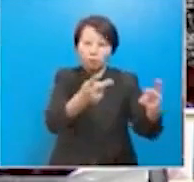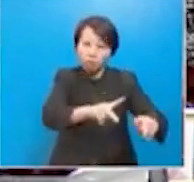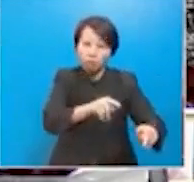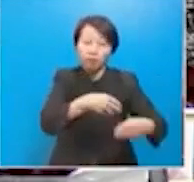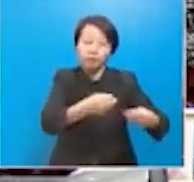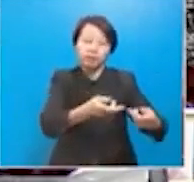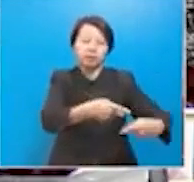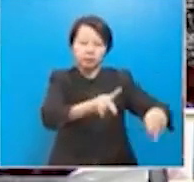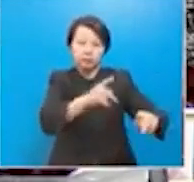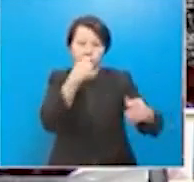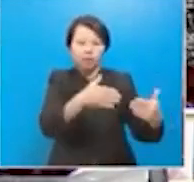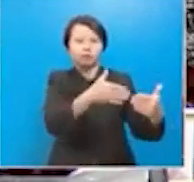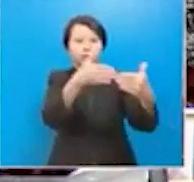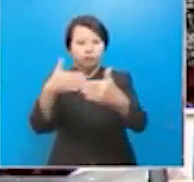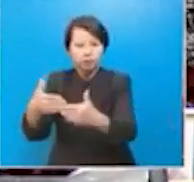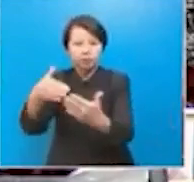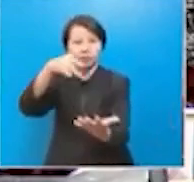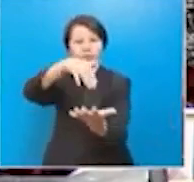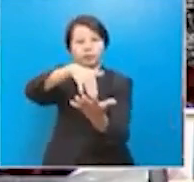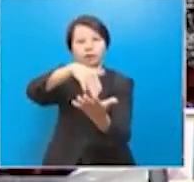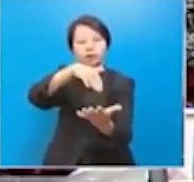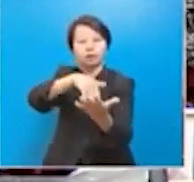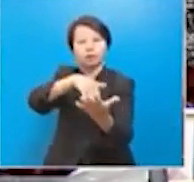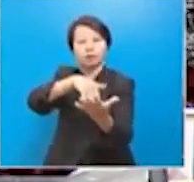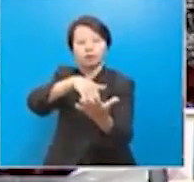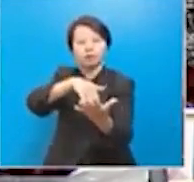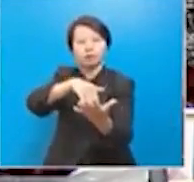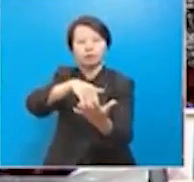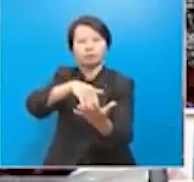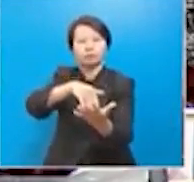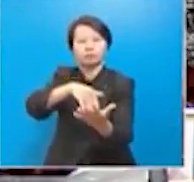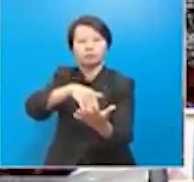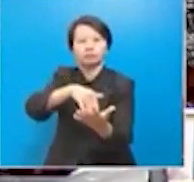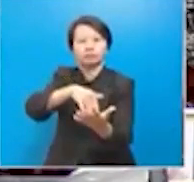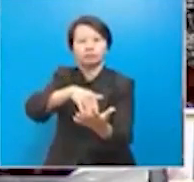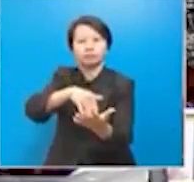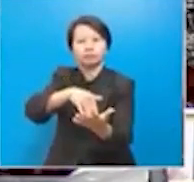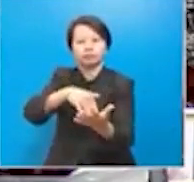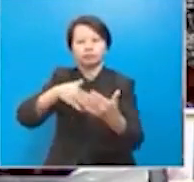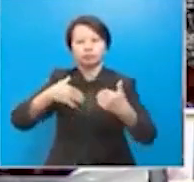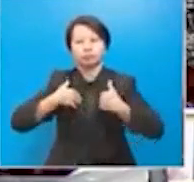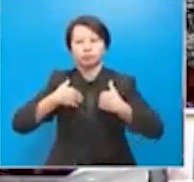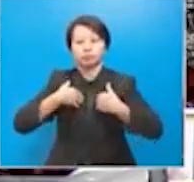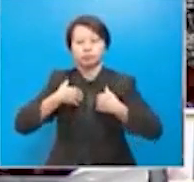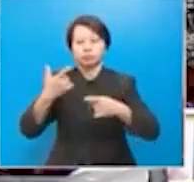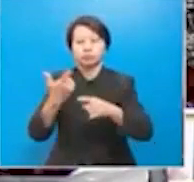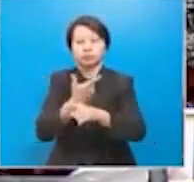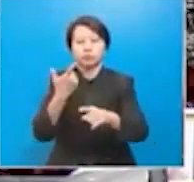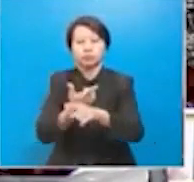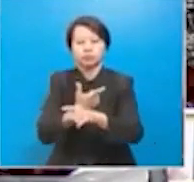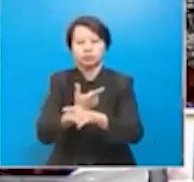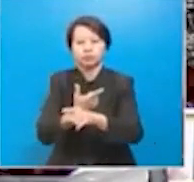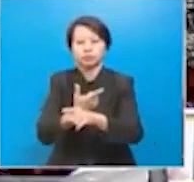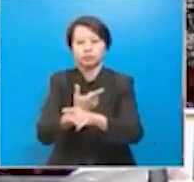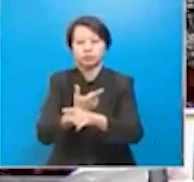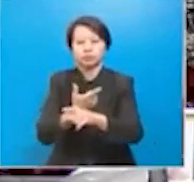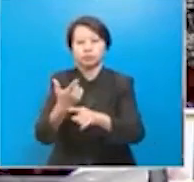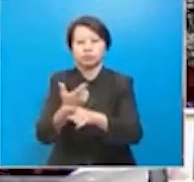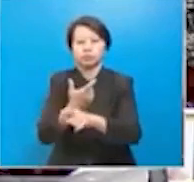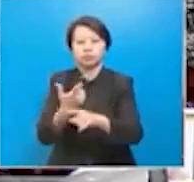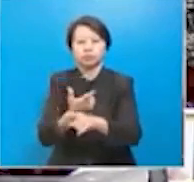untuk melanjutkan pelajaran melalui latihan parallel ataupun